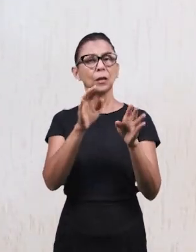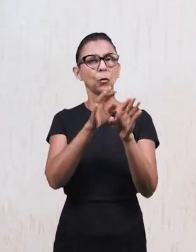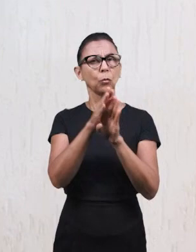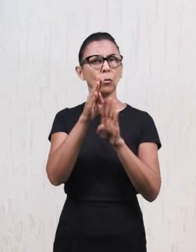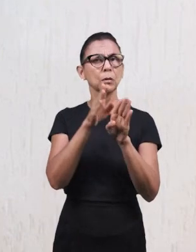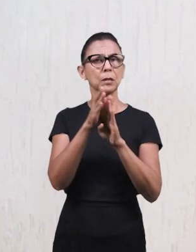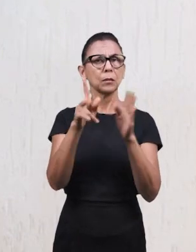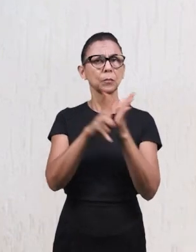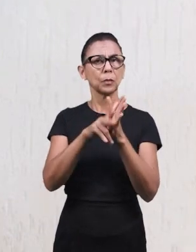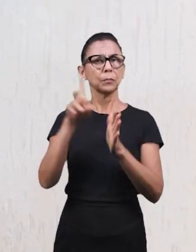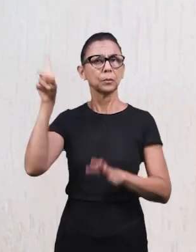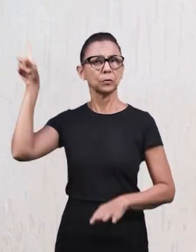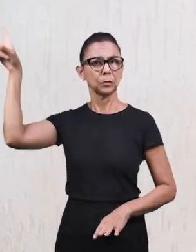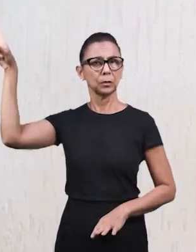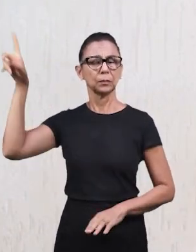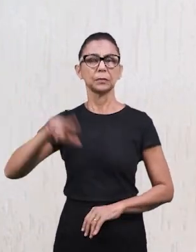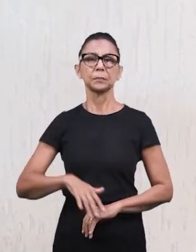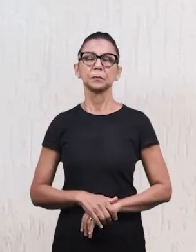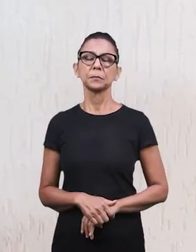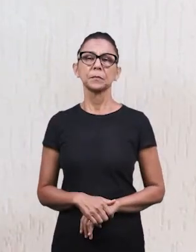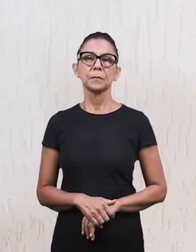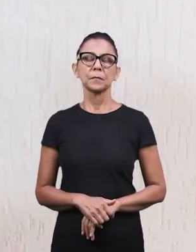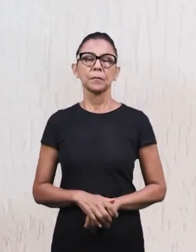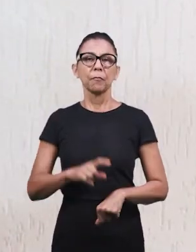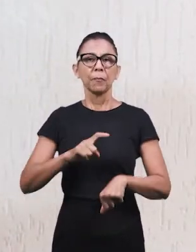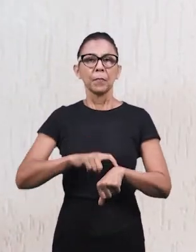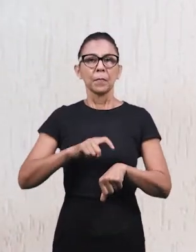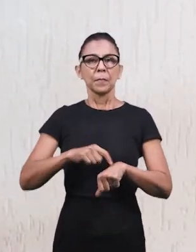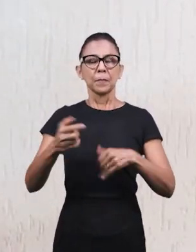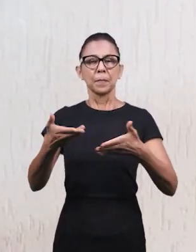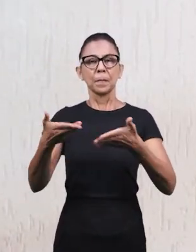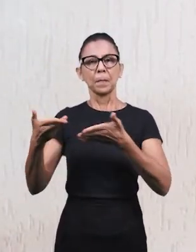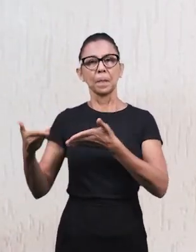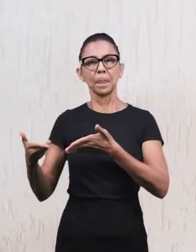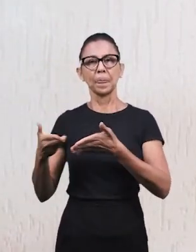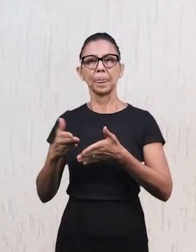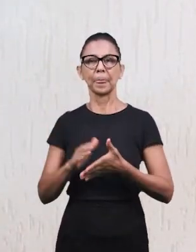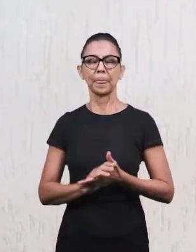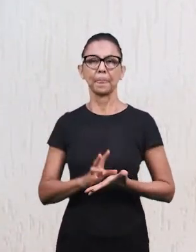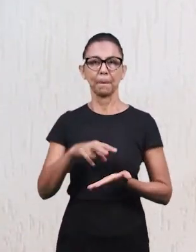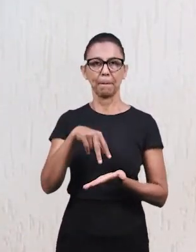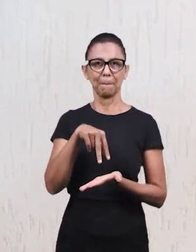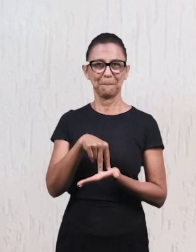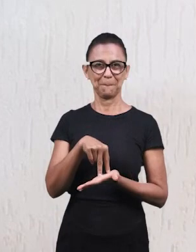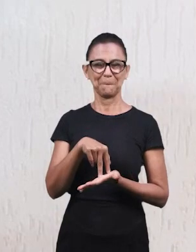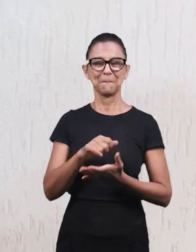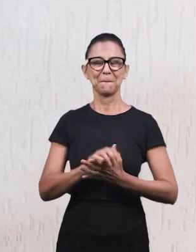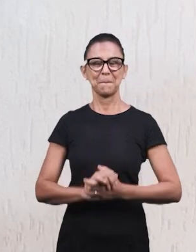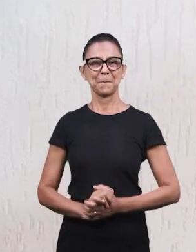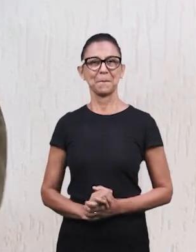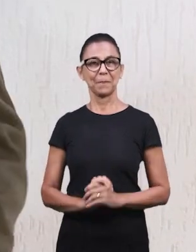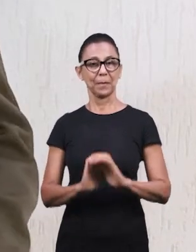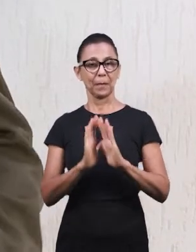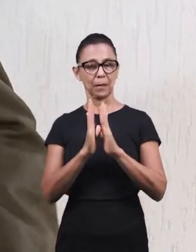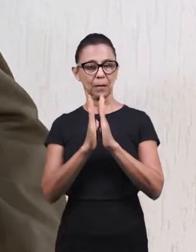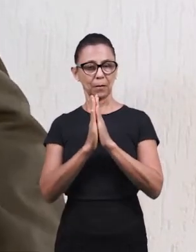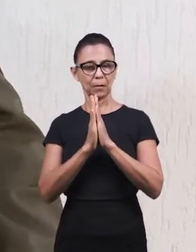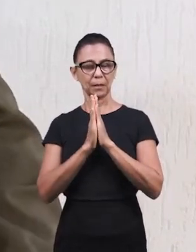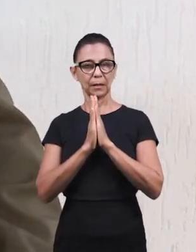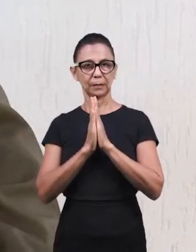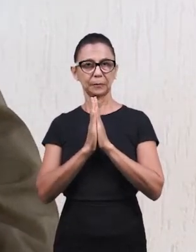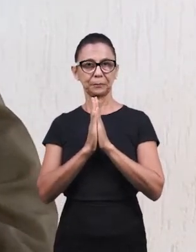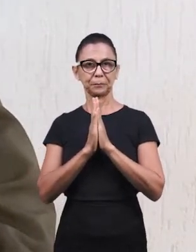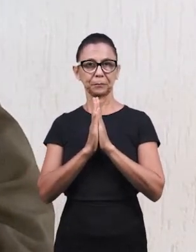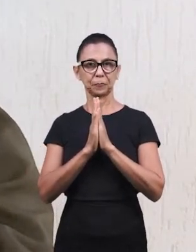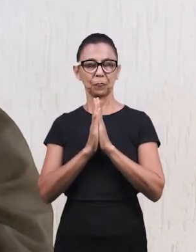семьи. Это наставление, это руководство Божье. И в этот момент давайте мы встанем, мы